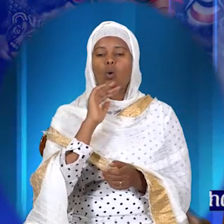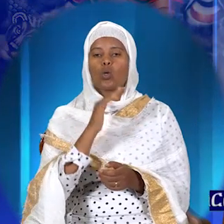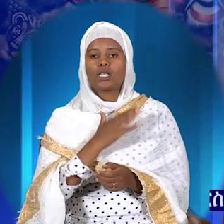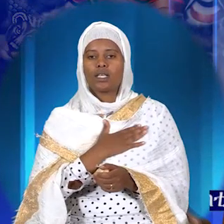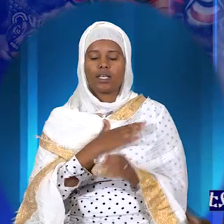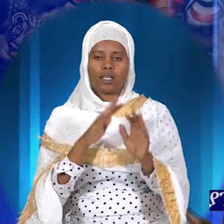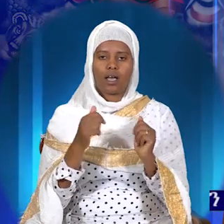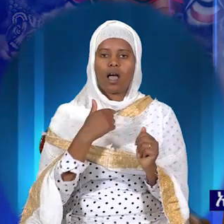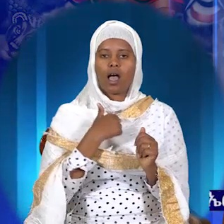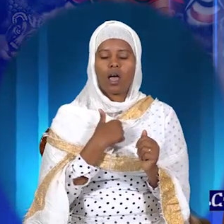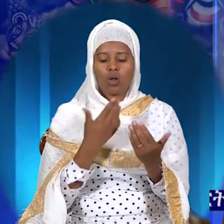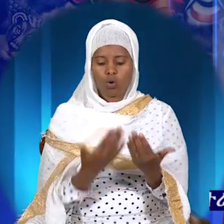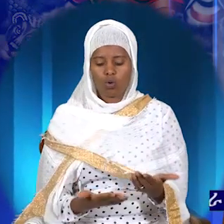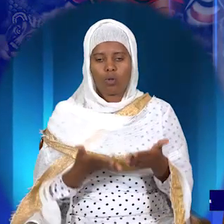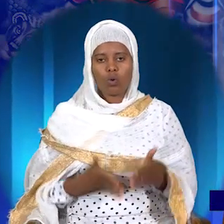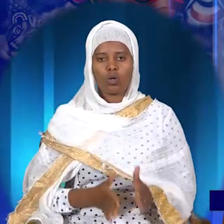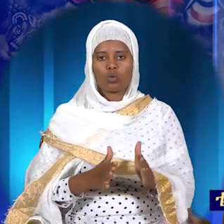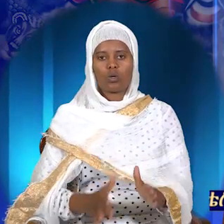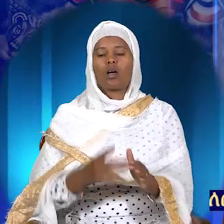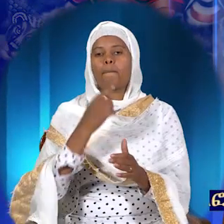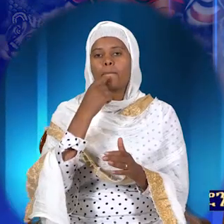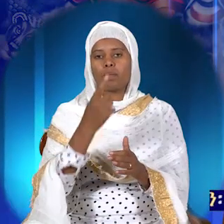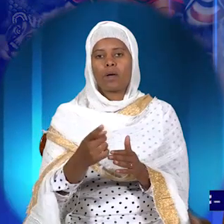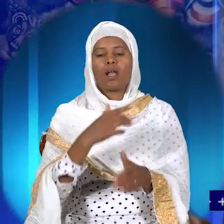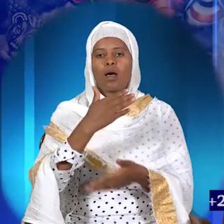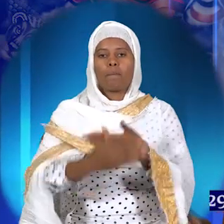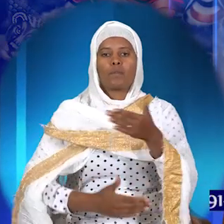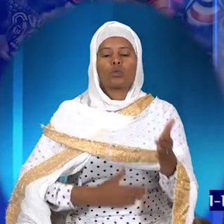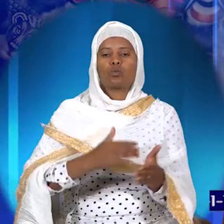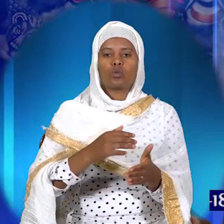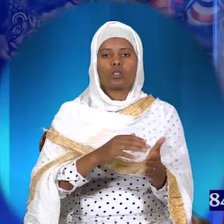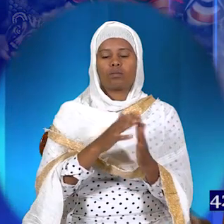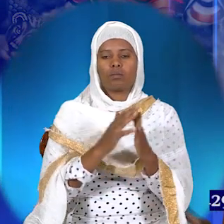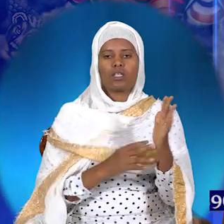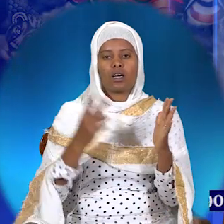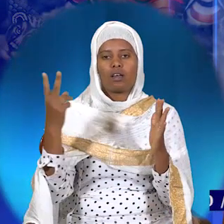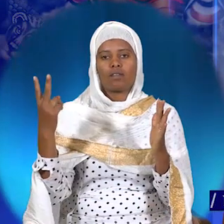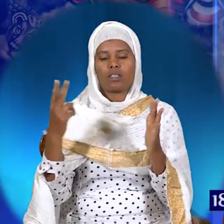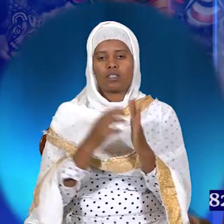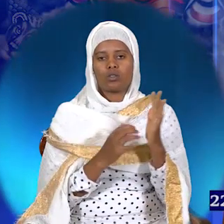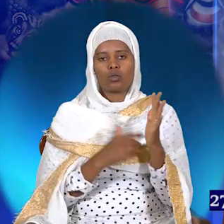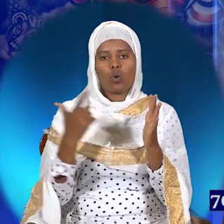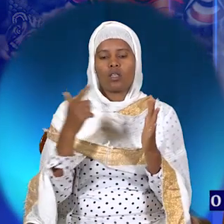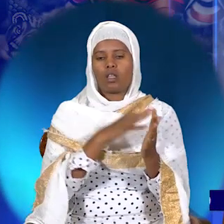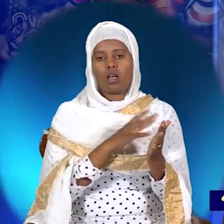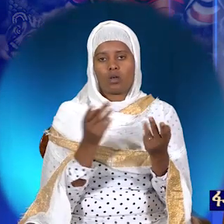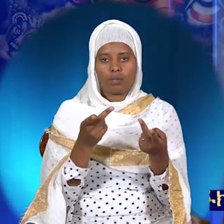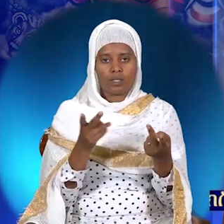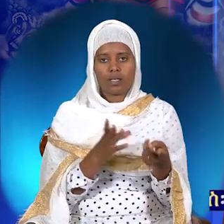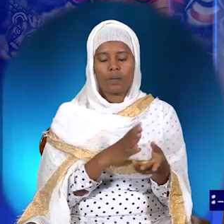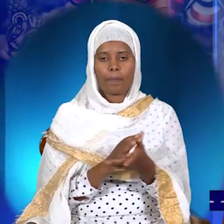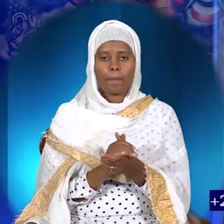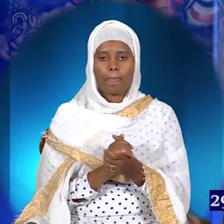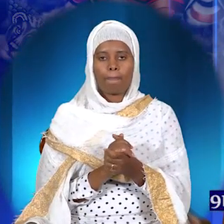ንስኻ ወደይ ኢኻ ኣነ ሎሚ ወለድኩኻ ብምባል ኣብ መዝሙር መበል 2 ኣብ ፍቕዲ 7 ብኸምዚ